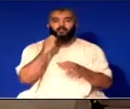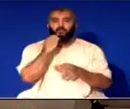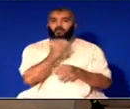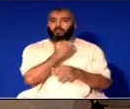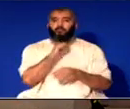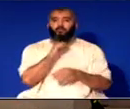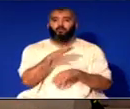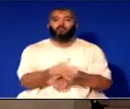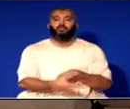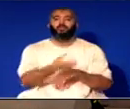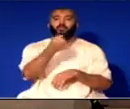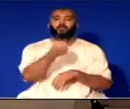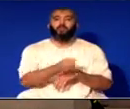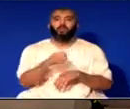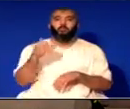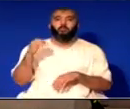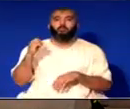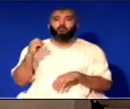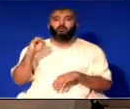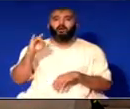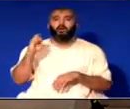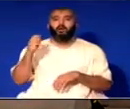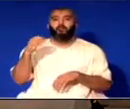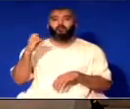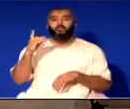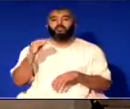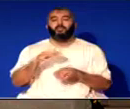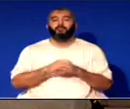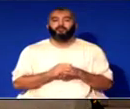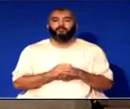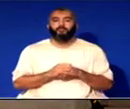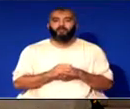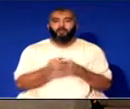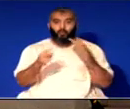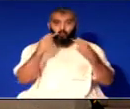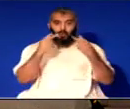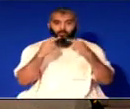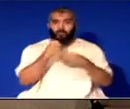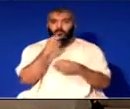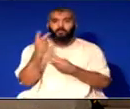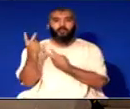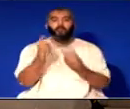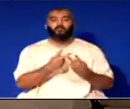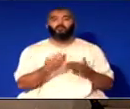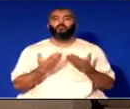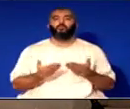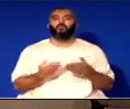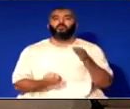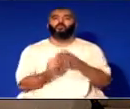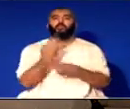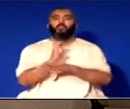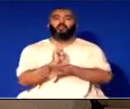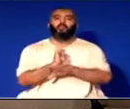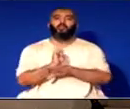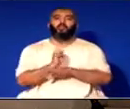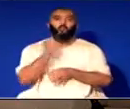وصحبه وأزواجه الطيبين الأطهار. مشاهدينا الكرام، أرحب بكم وأحييكم في هذا العدد الجديد والمتجدد من حصتكم